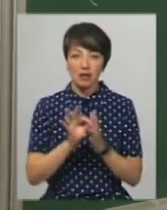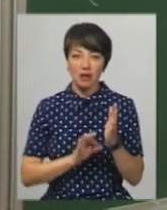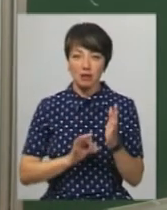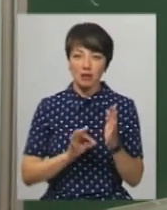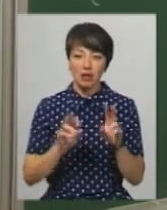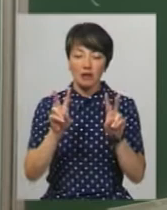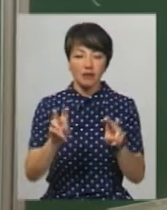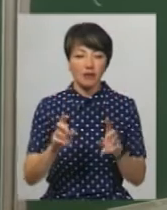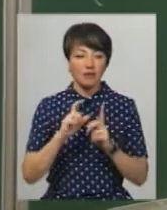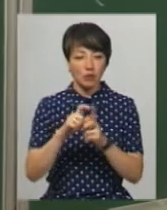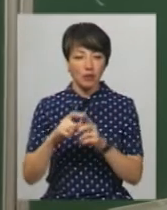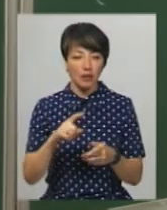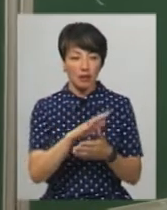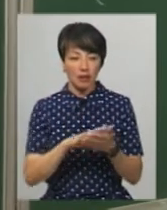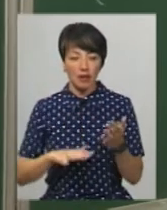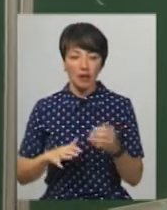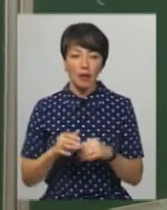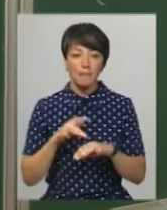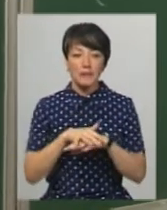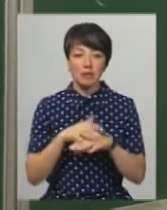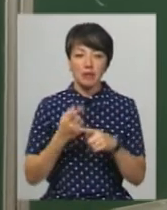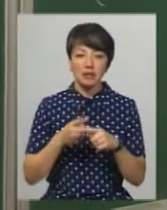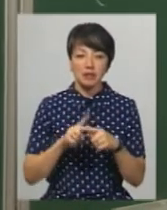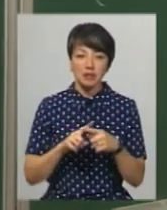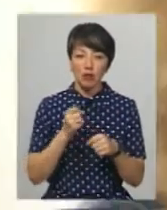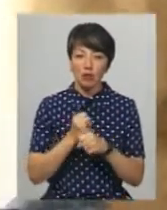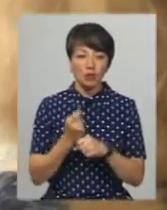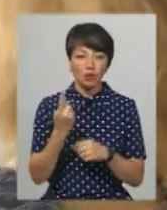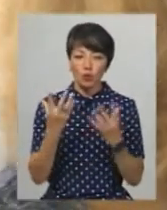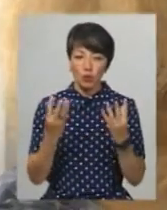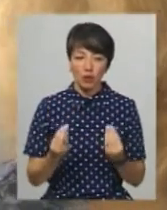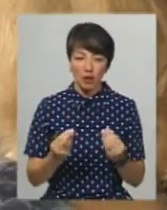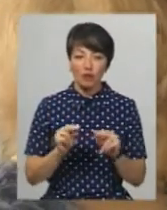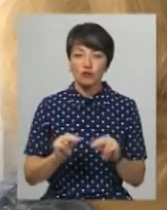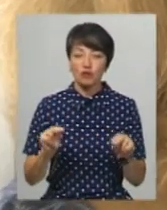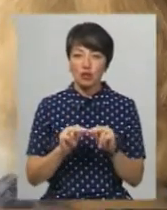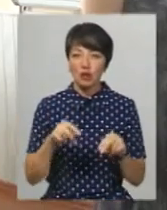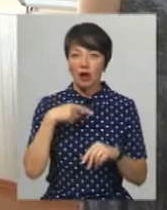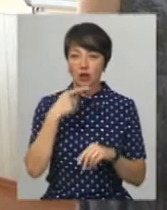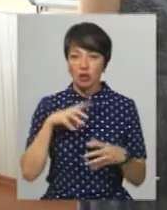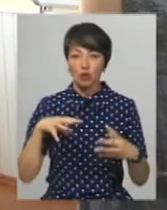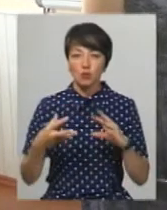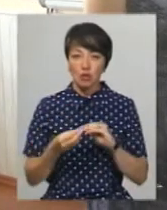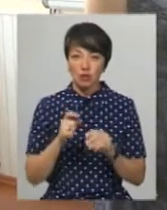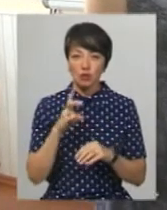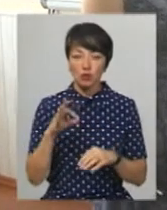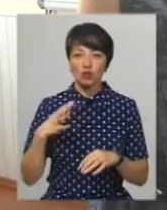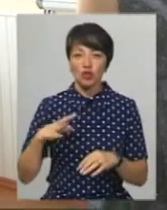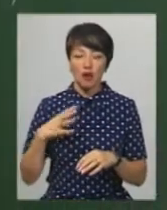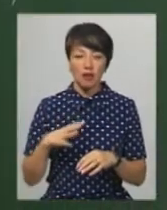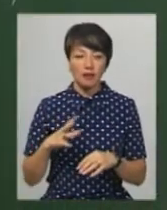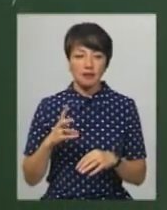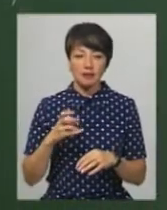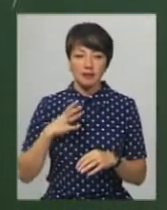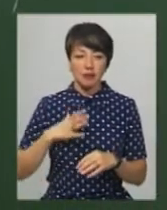називалась відповідь і так далі. Ну і математика – це робота не одного дня. Учителька Людмила Кирилюк каже, результатів ЗНО чекала з нетерпінням.